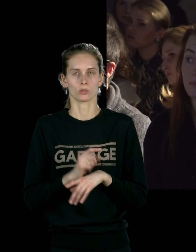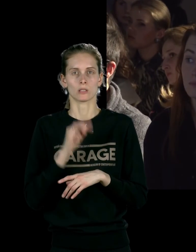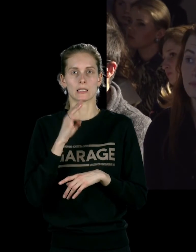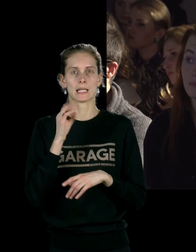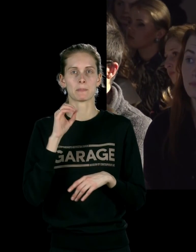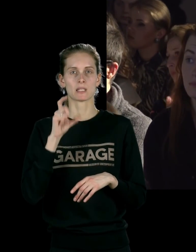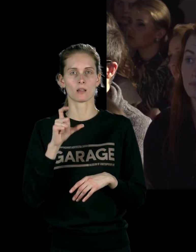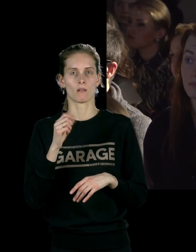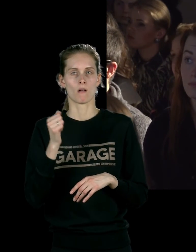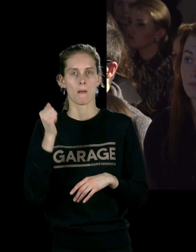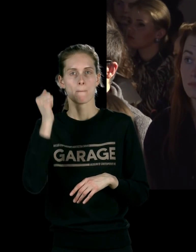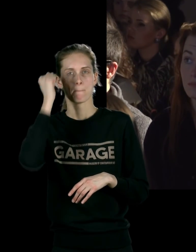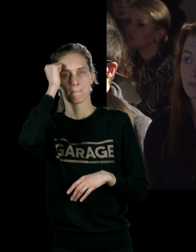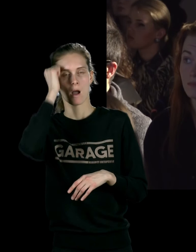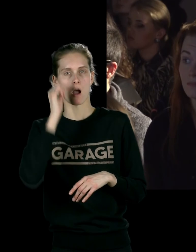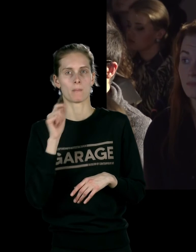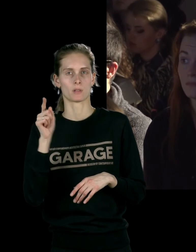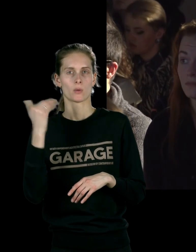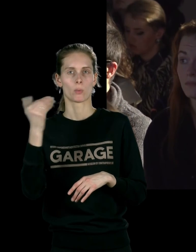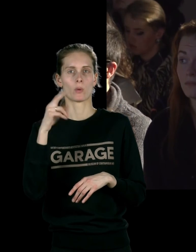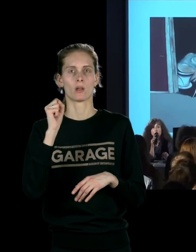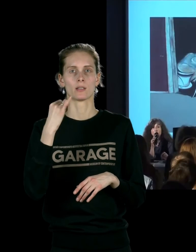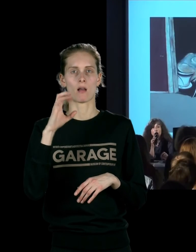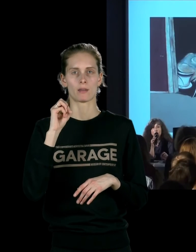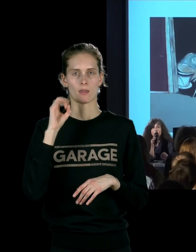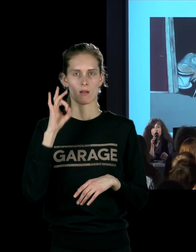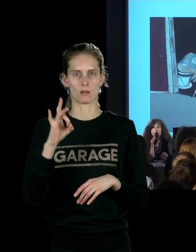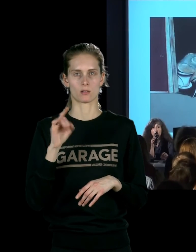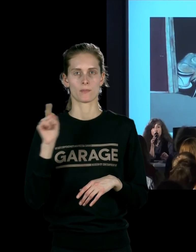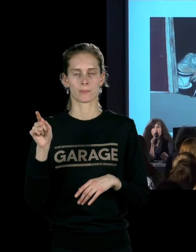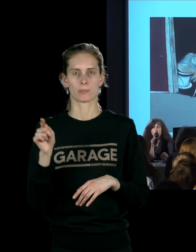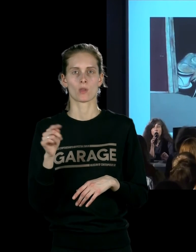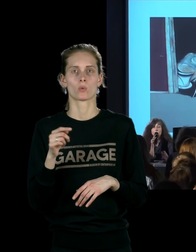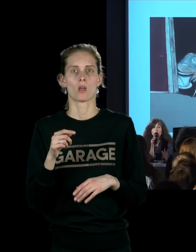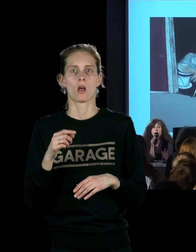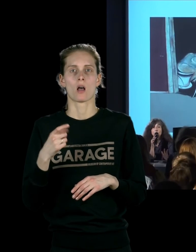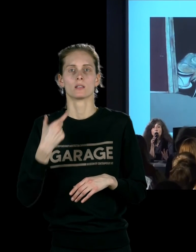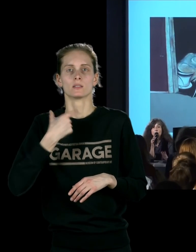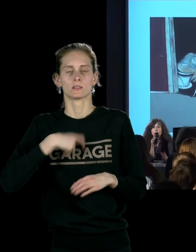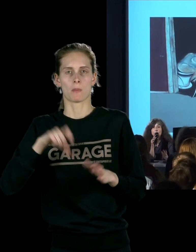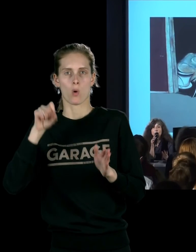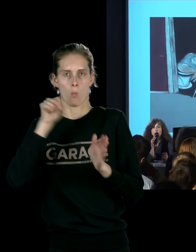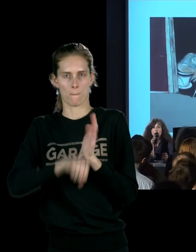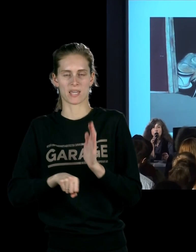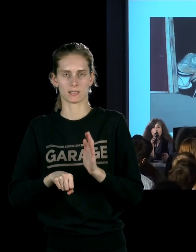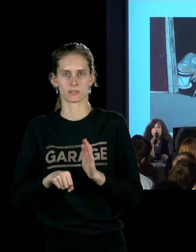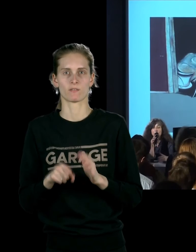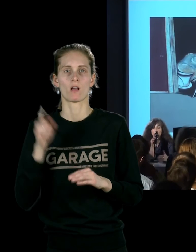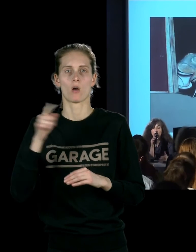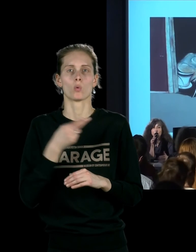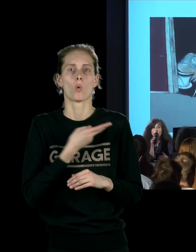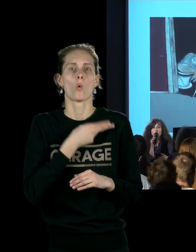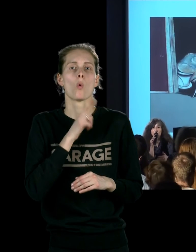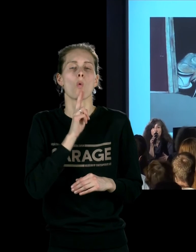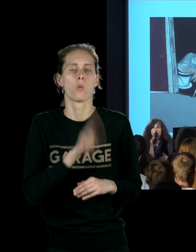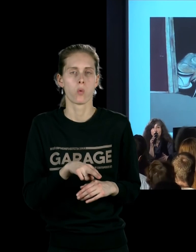триптих памяти Дайера, представляющий его самоубийство. Он умер совершенно ужасным образом, он умер